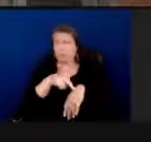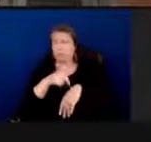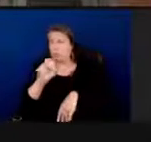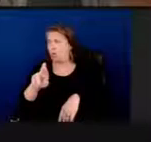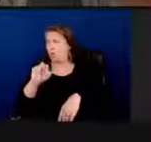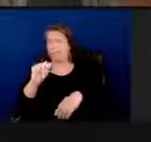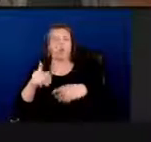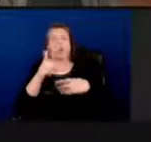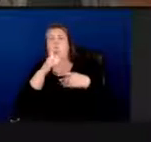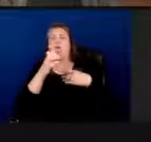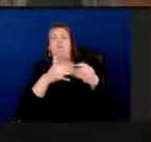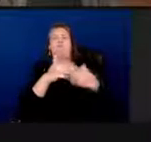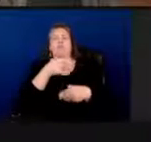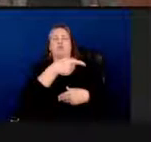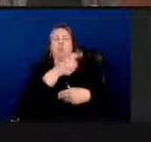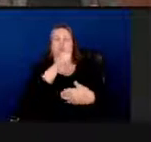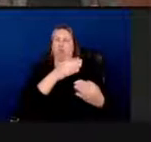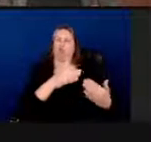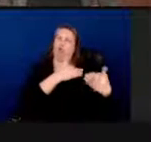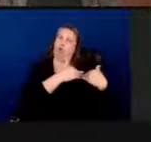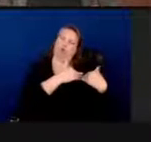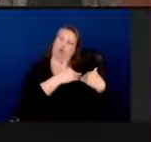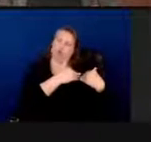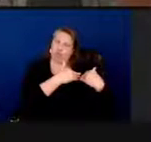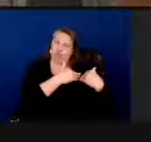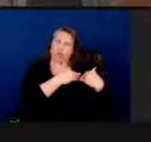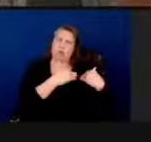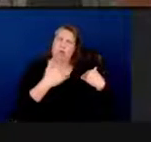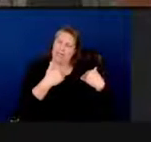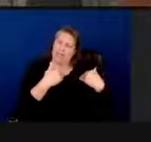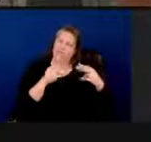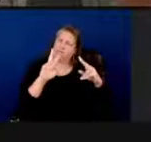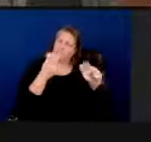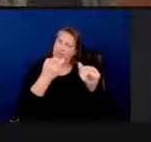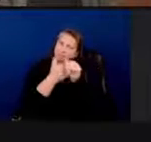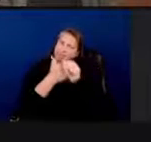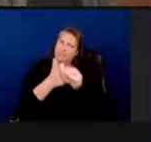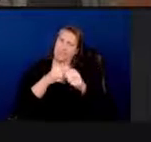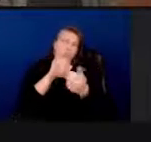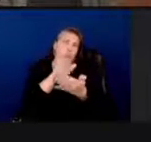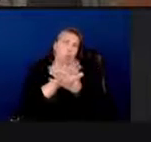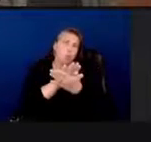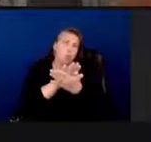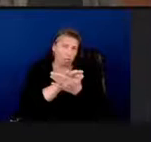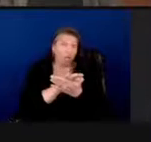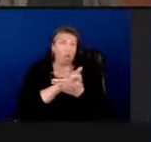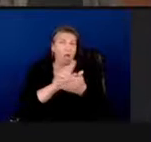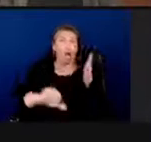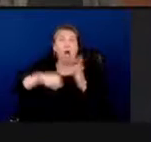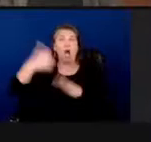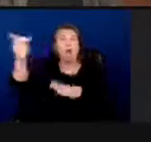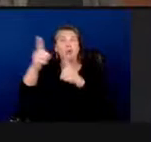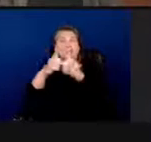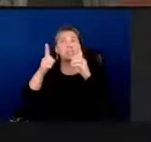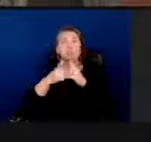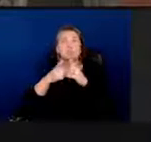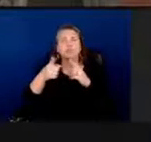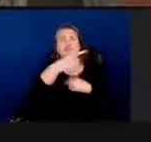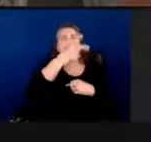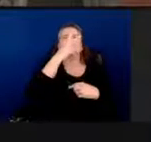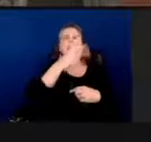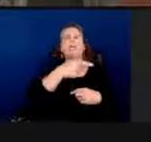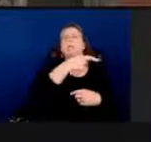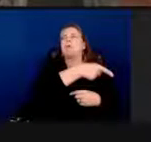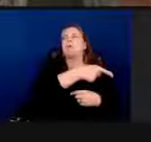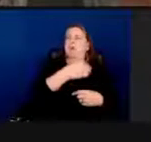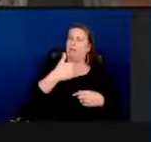الملقاة على عاتق هذا الشخص الذي يكون مستشار أو أستاذ أو معلم. وأما في بعض المقاطعات